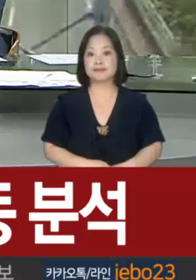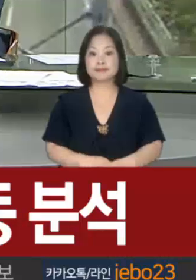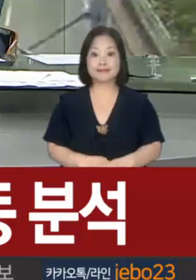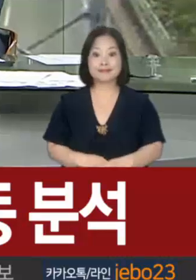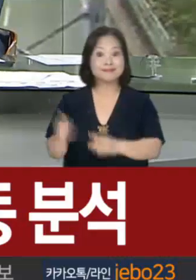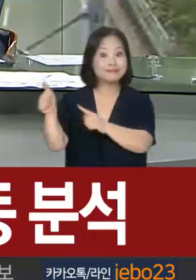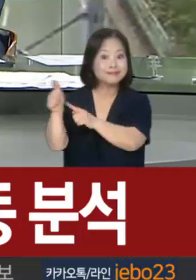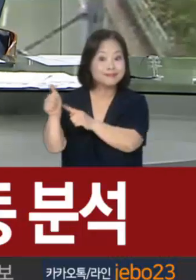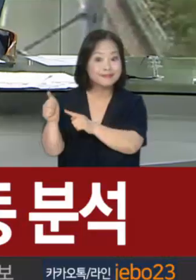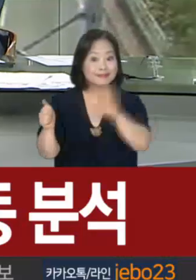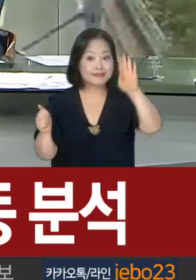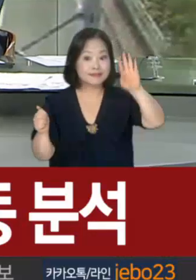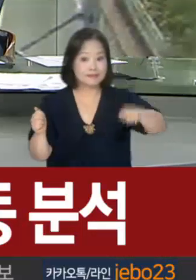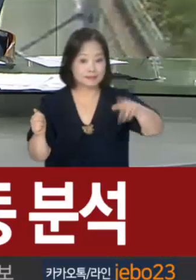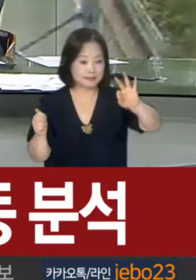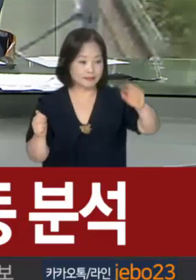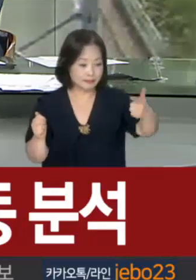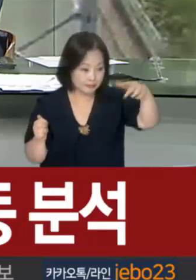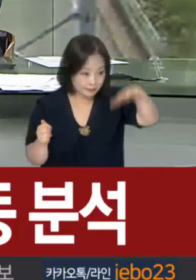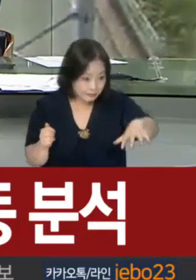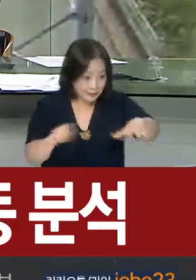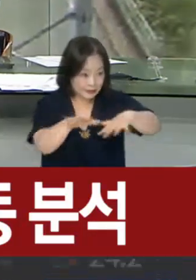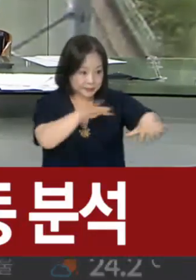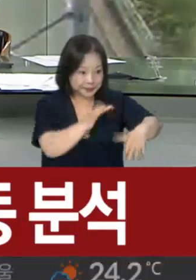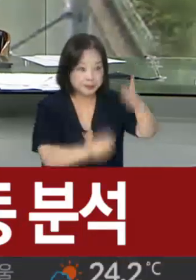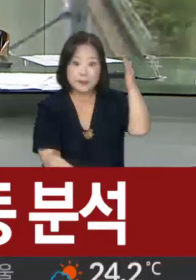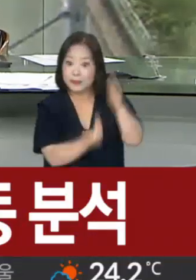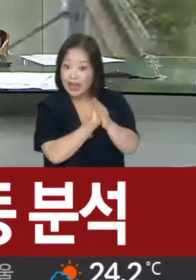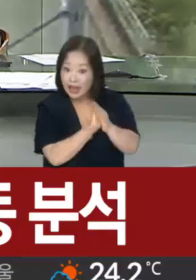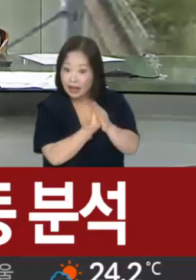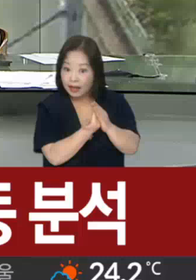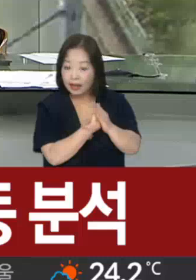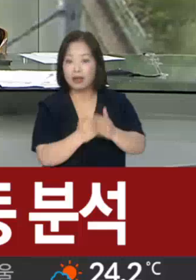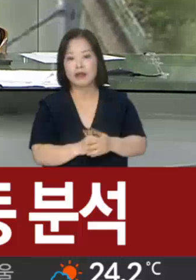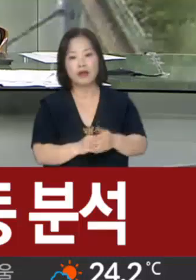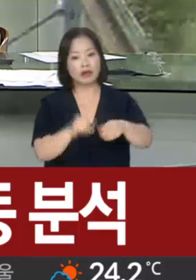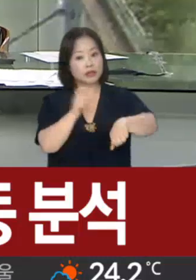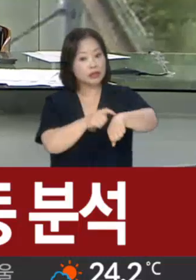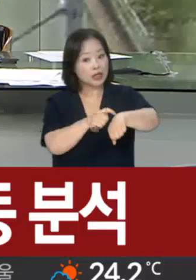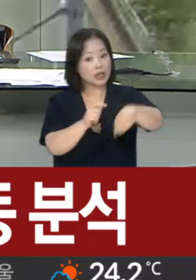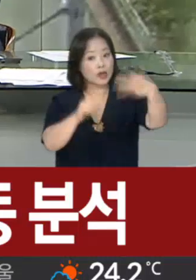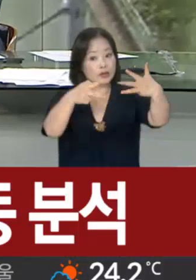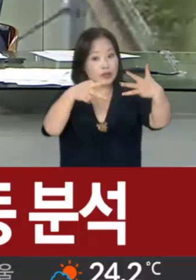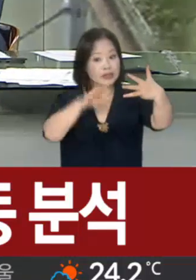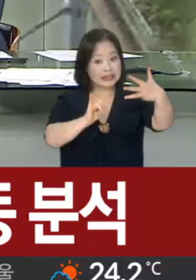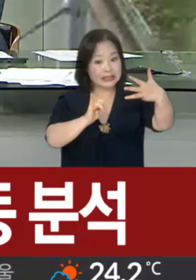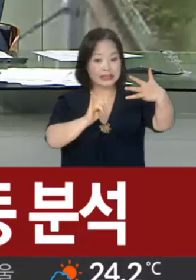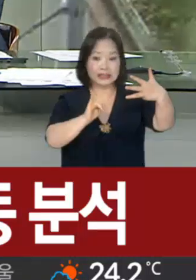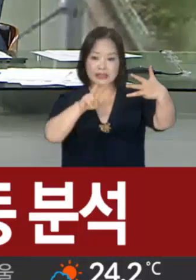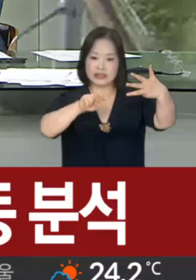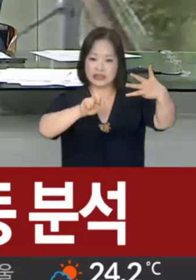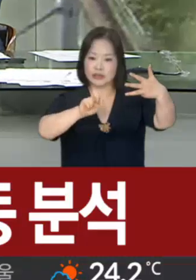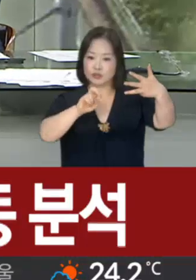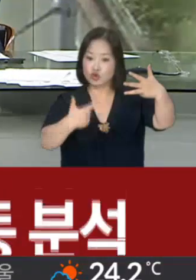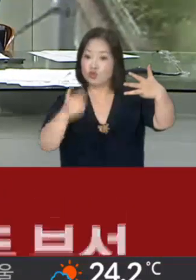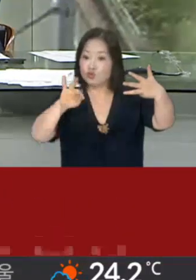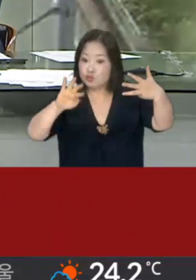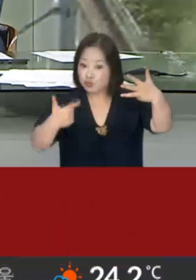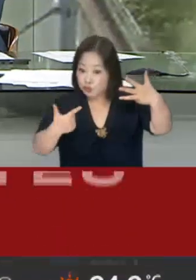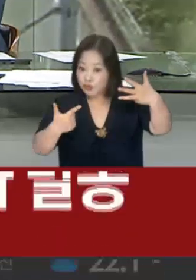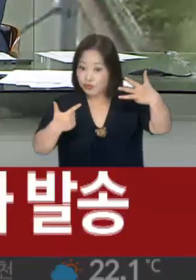예. 부안 전북 부안에서 지진이 발생을 했습니다. 8시 28분 26분 아침에 발생을